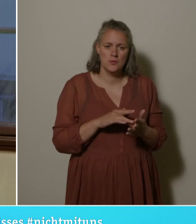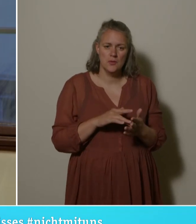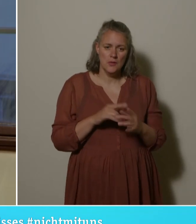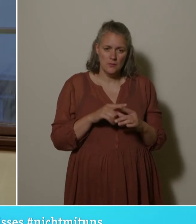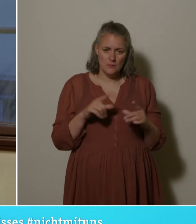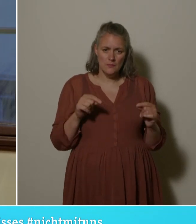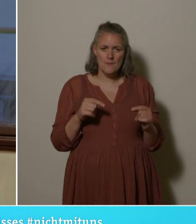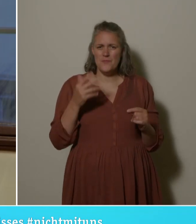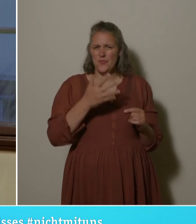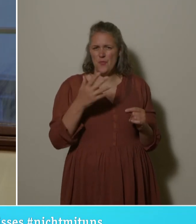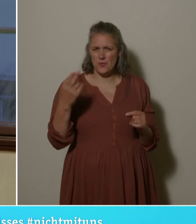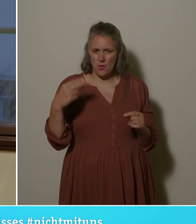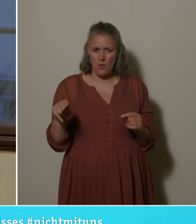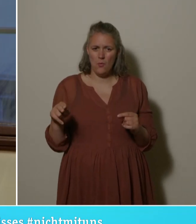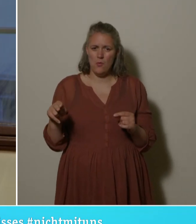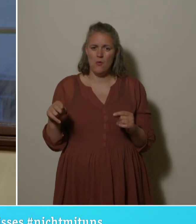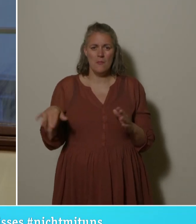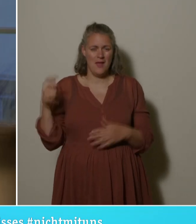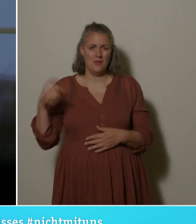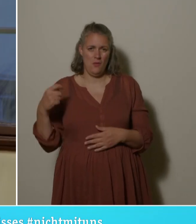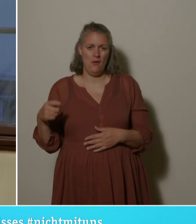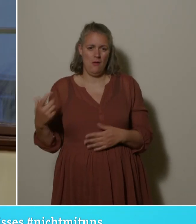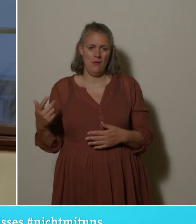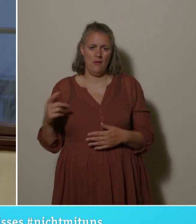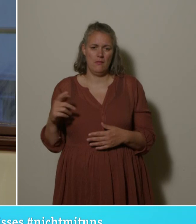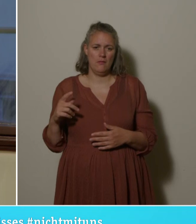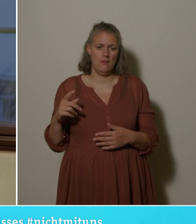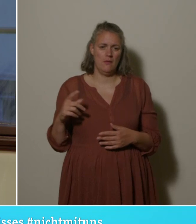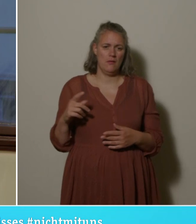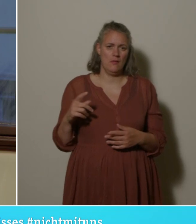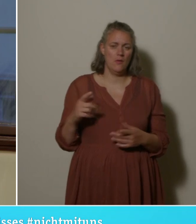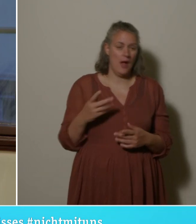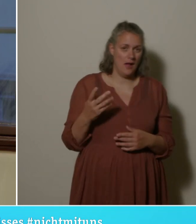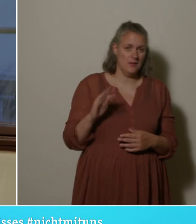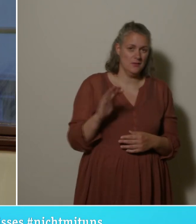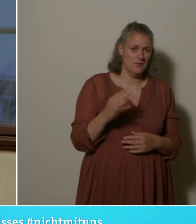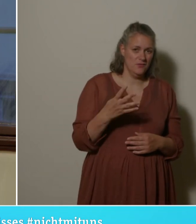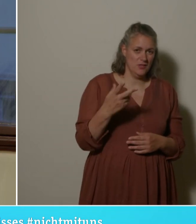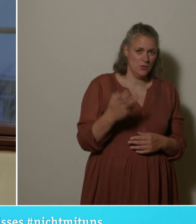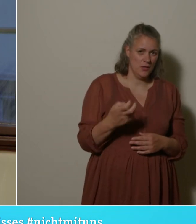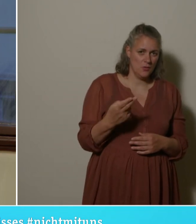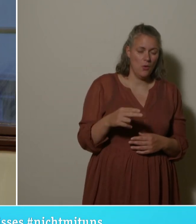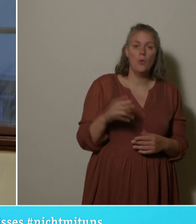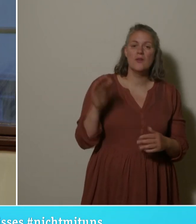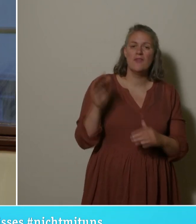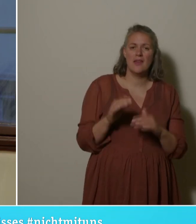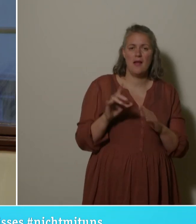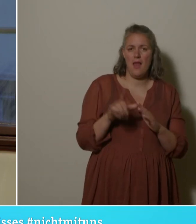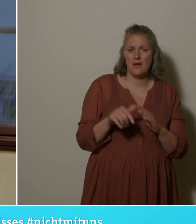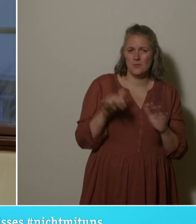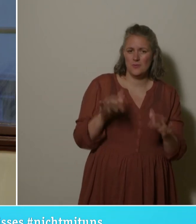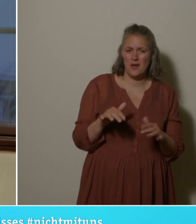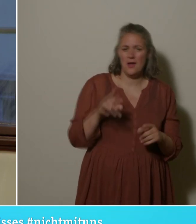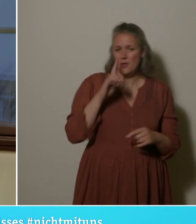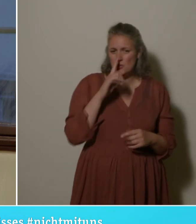mit 55 € deutlich teurer wird als zukünftig mit 34 € und deutlich weniger Leistungsumfang hatte. Das heißt, alleine